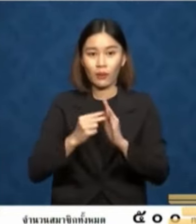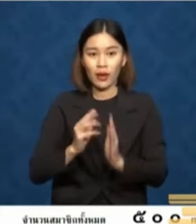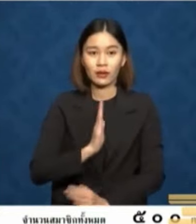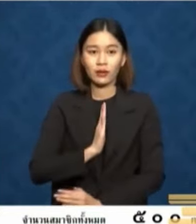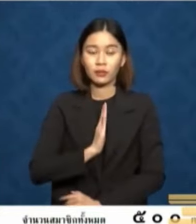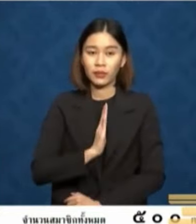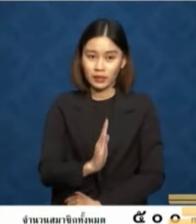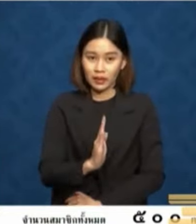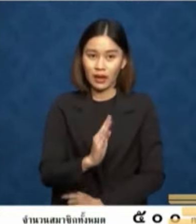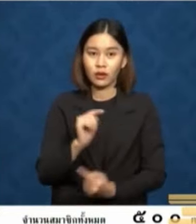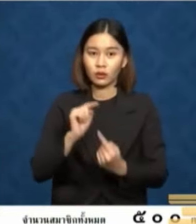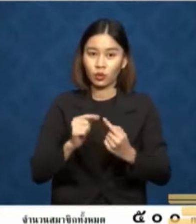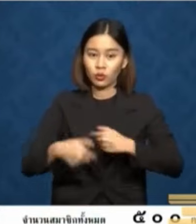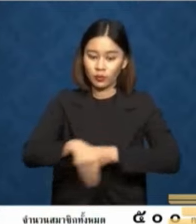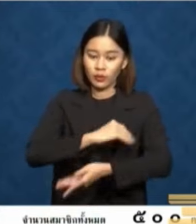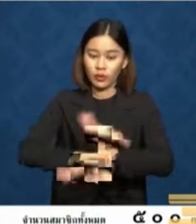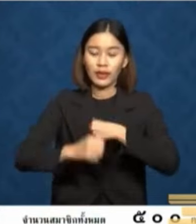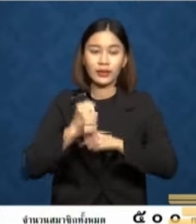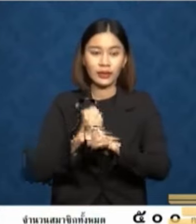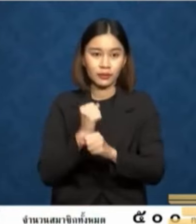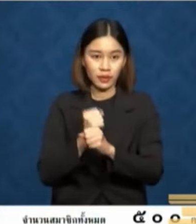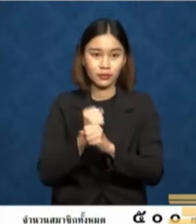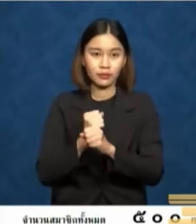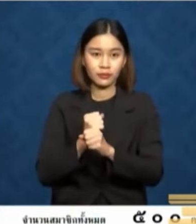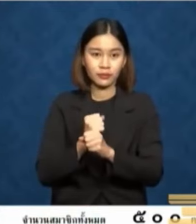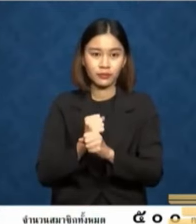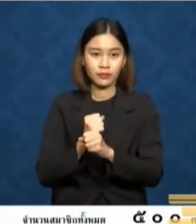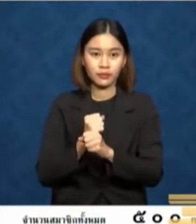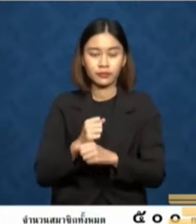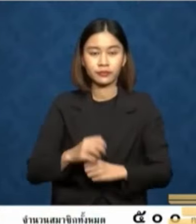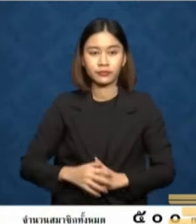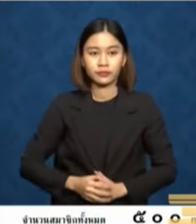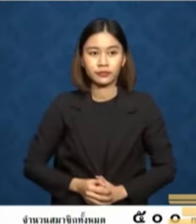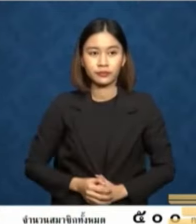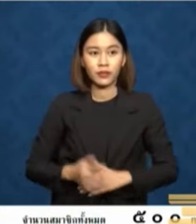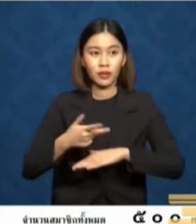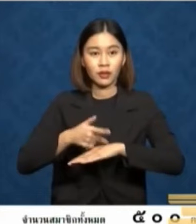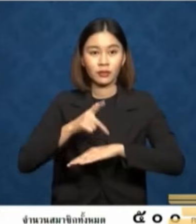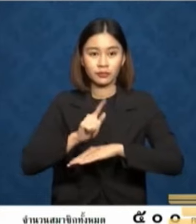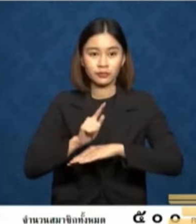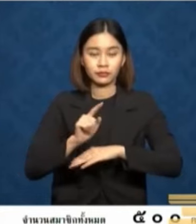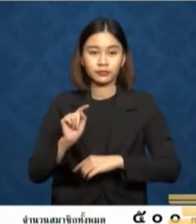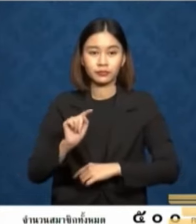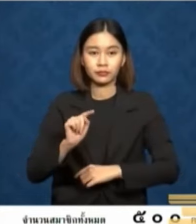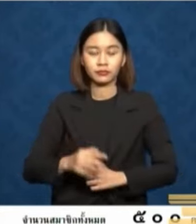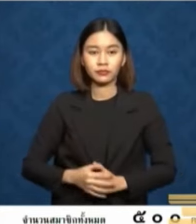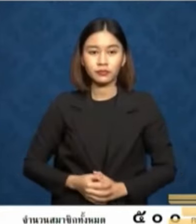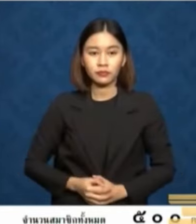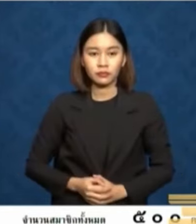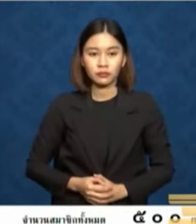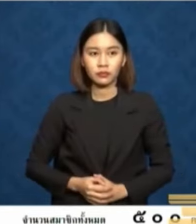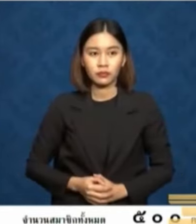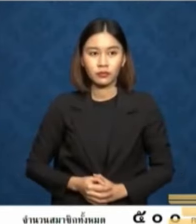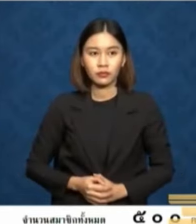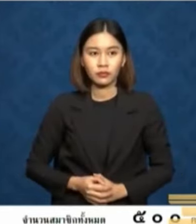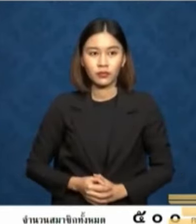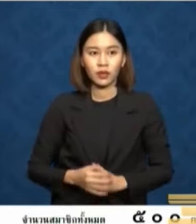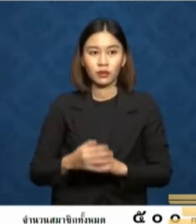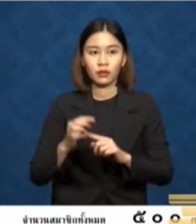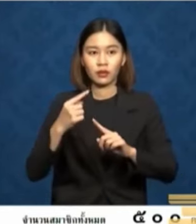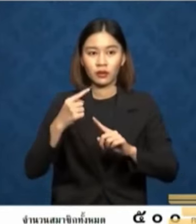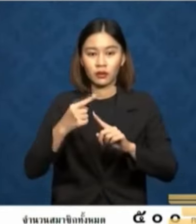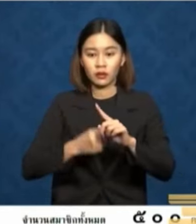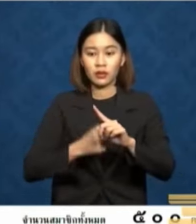กลางในการปฏิบัติหน้าที่ท่านประธานที่เคารพครับจากวัน